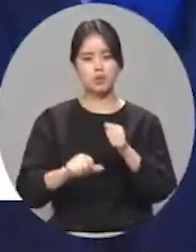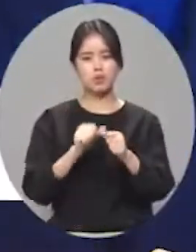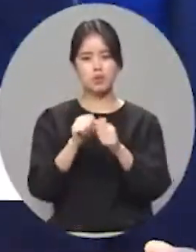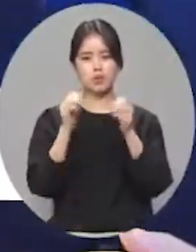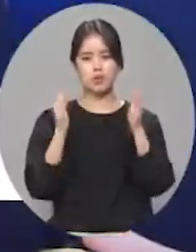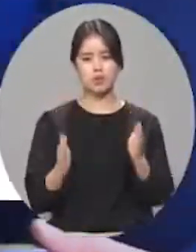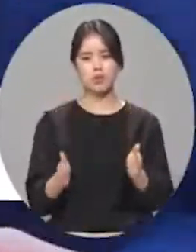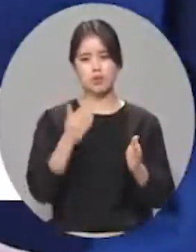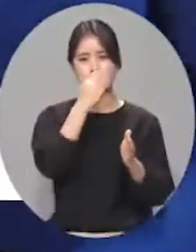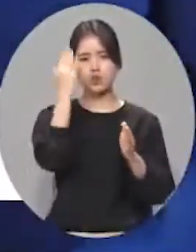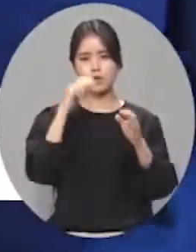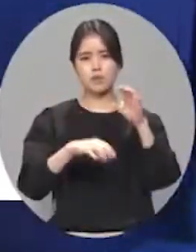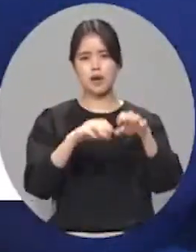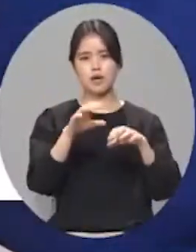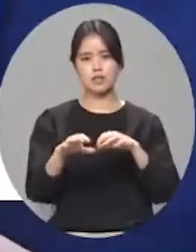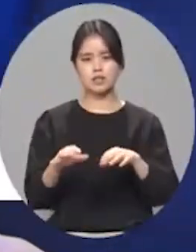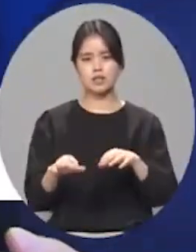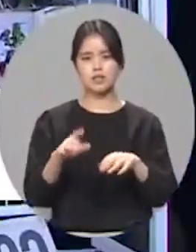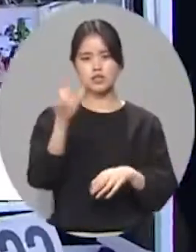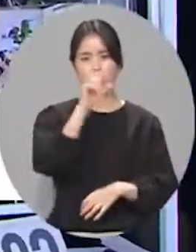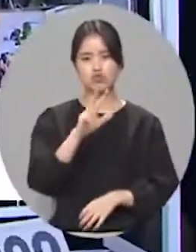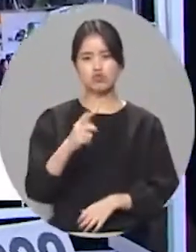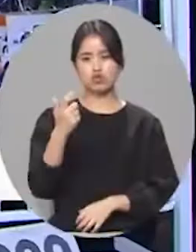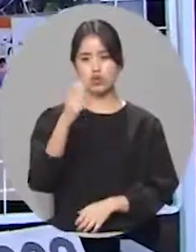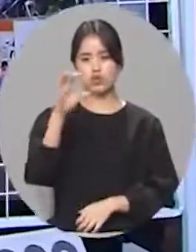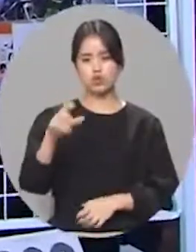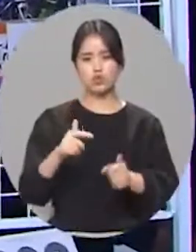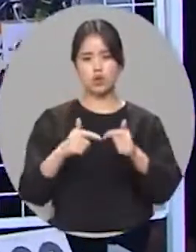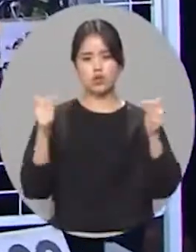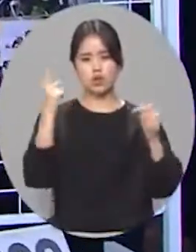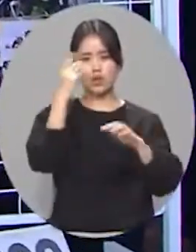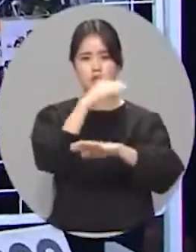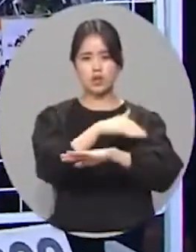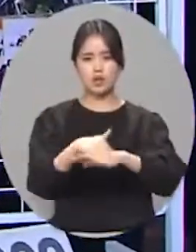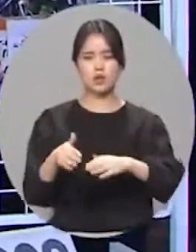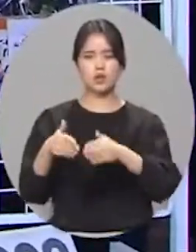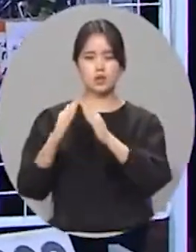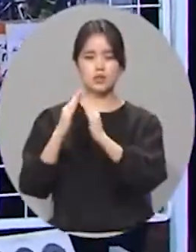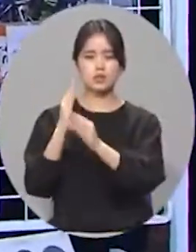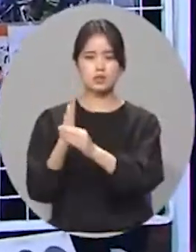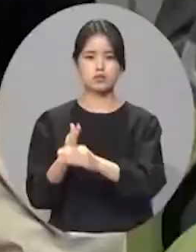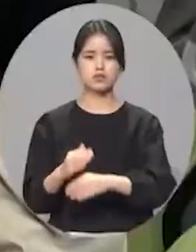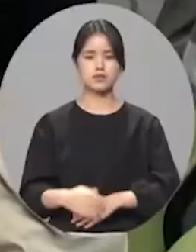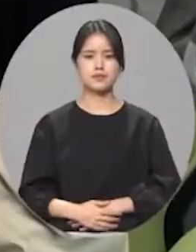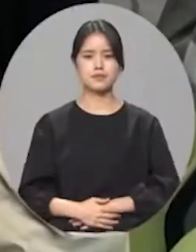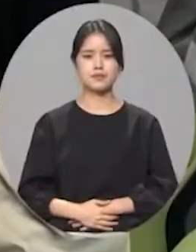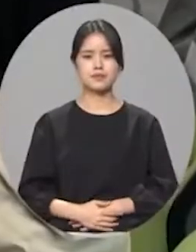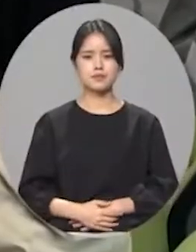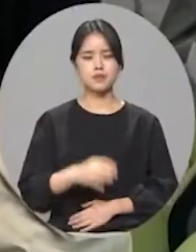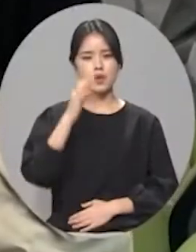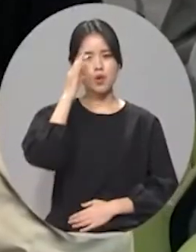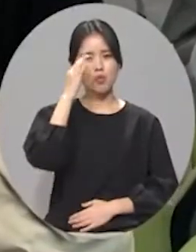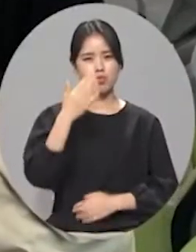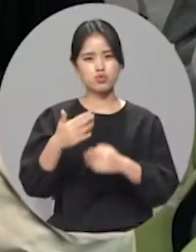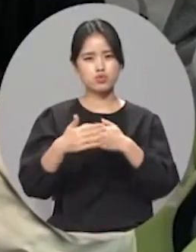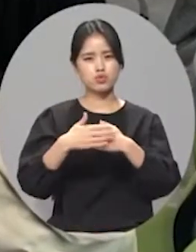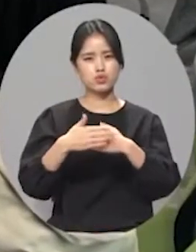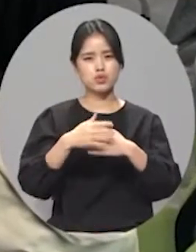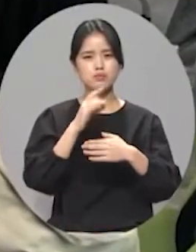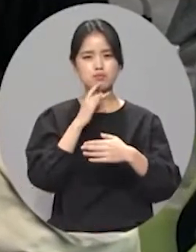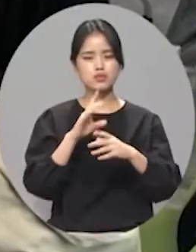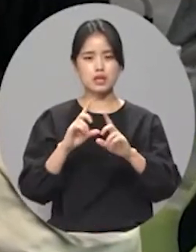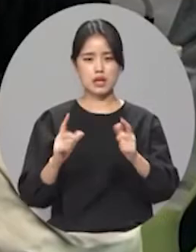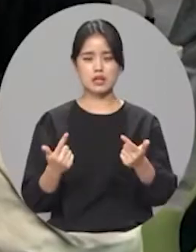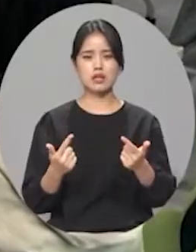동안 청년 마을을 전국 60곳으로 확대한다는 계획도 세워둔 상태입니다. 보여주기식 처방에 그치지